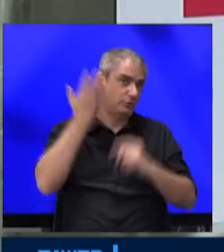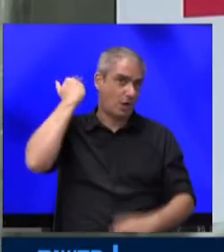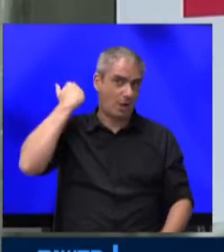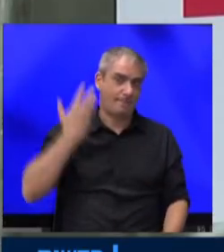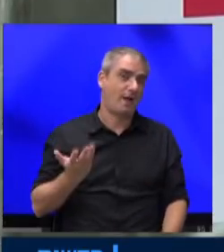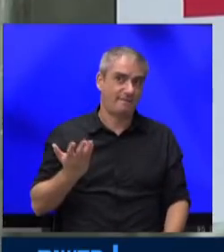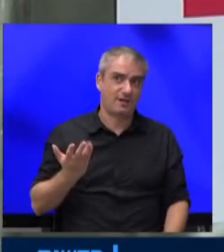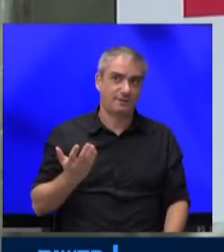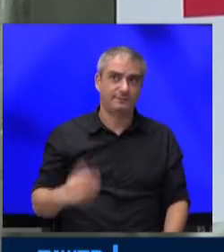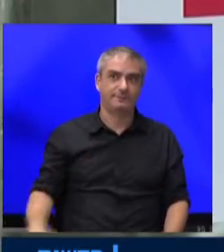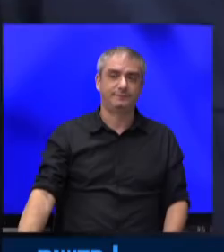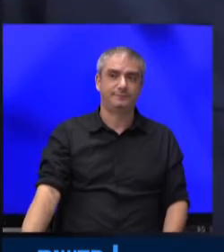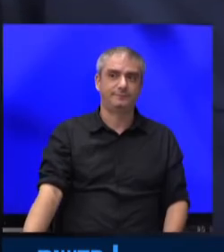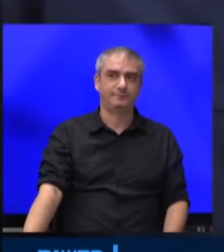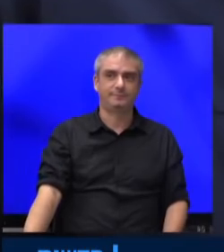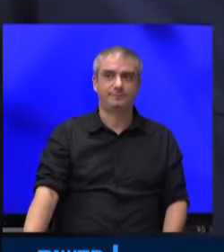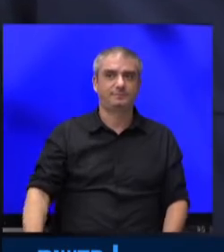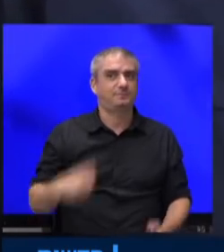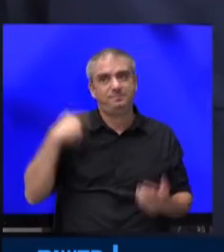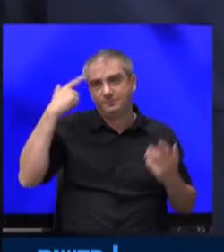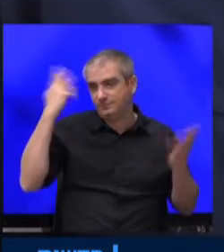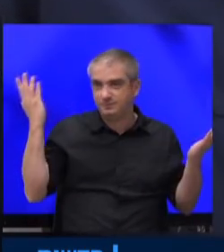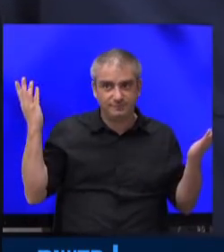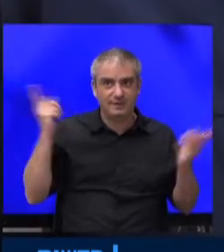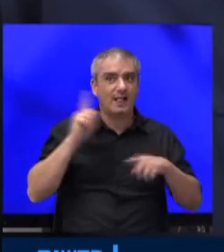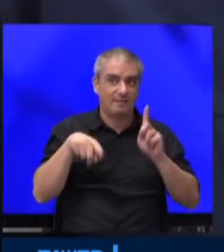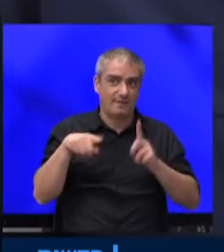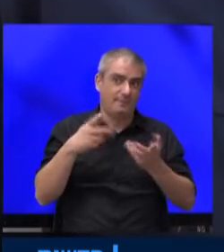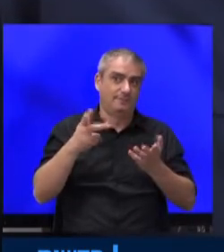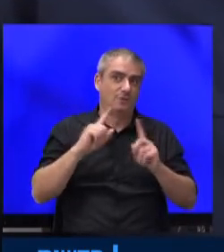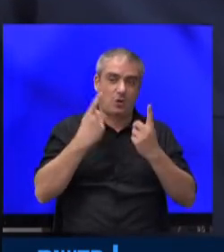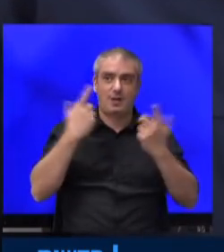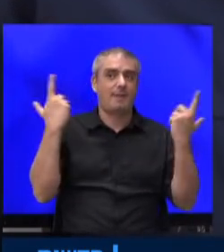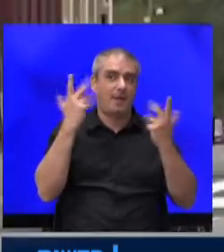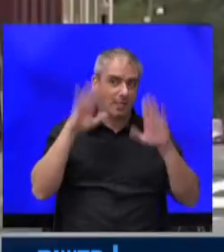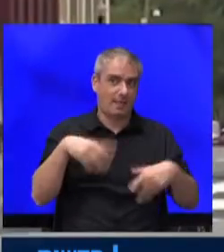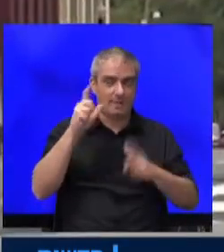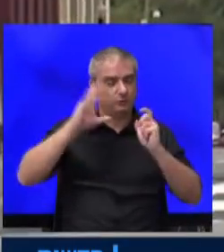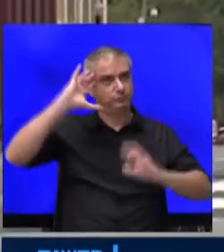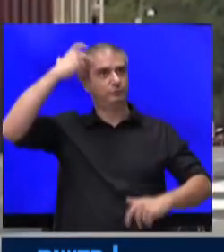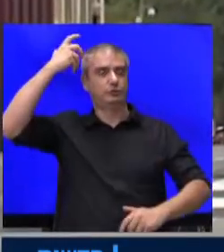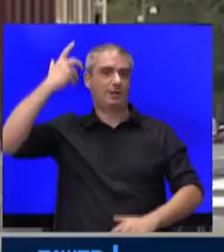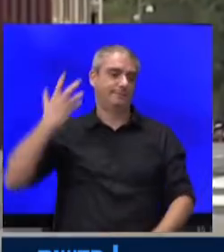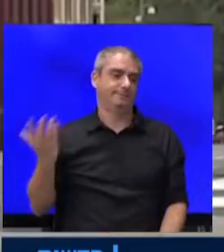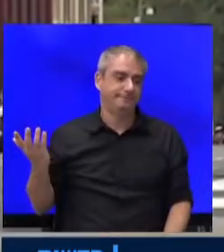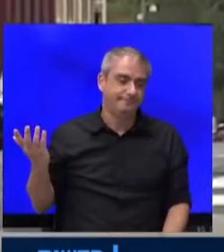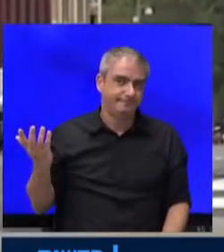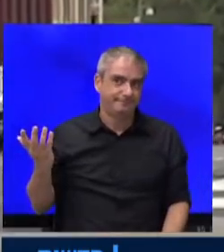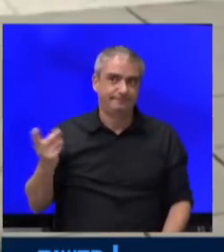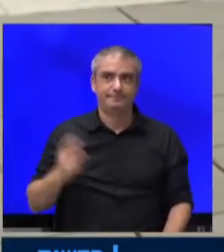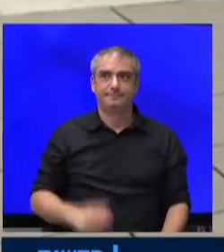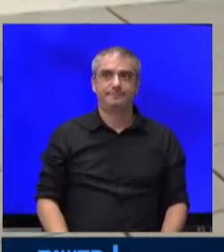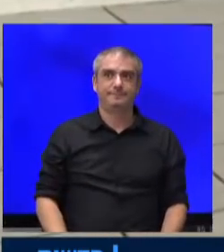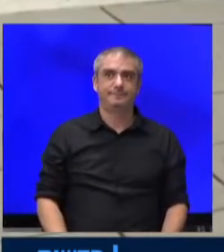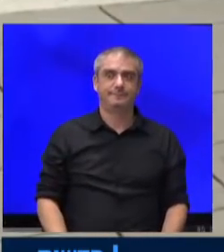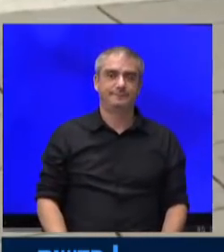know. So sometimes you see even in celebrations, sometimes people get a little crazy and stuff like that too. So, you know, it's